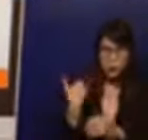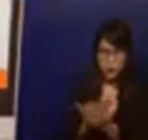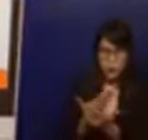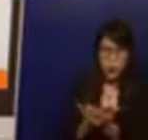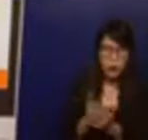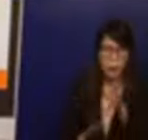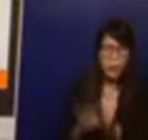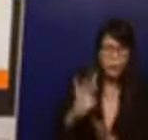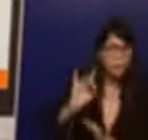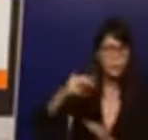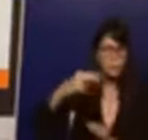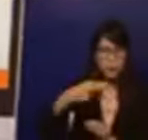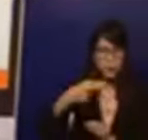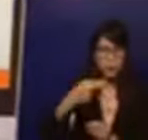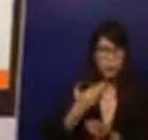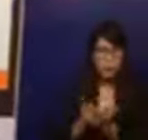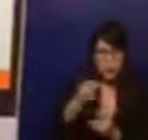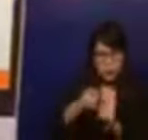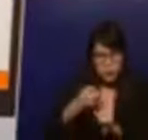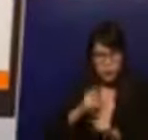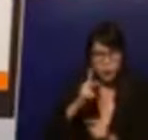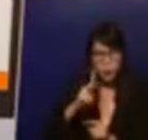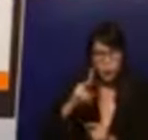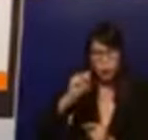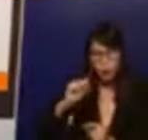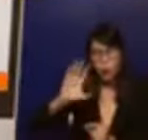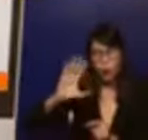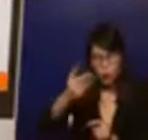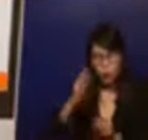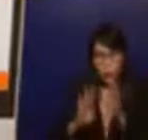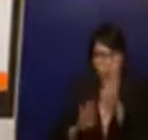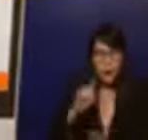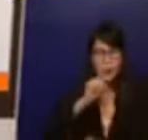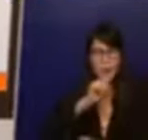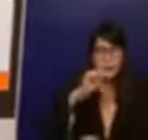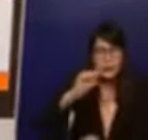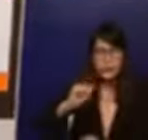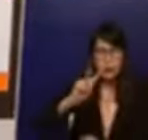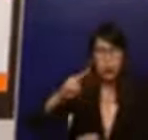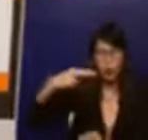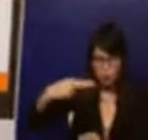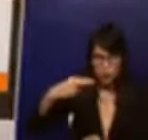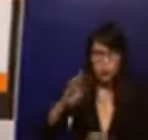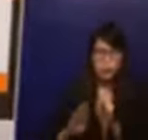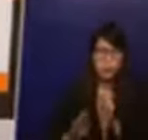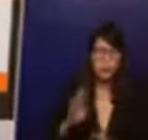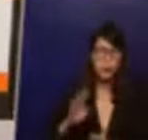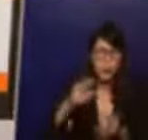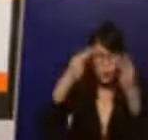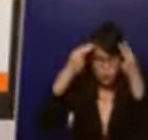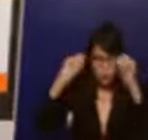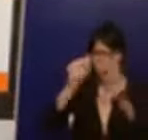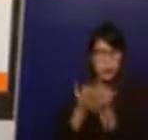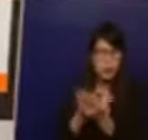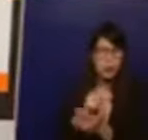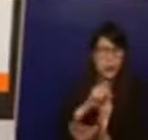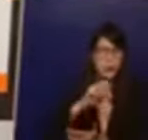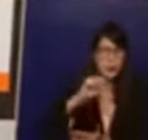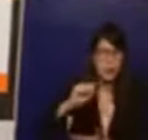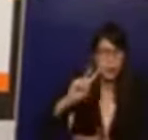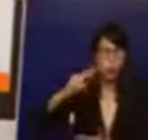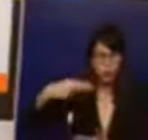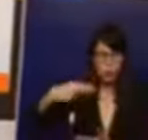มาณ 80,000 บาทได้รับเงินเดือนคสช.เดือนนึงเดือนละประมาณ 120,000 กว่าบาทเงินเดือนนายกรัฐมนตรีอีก 120,000 กว่าบ